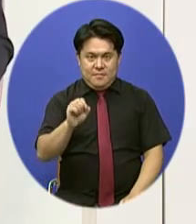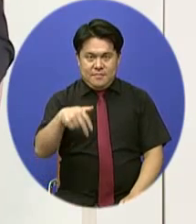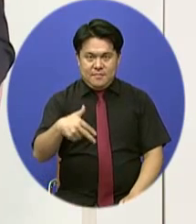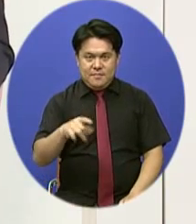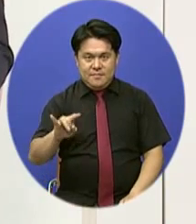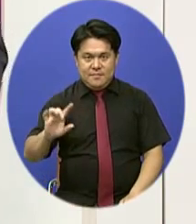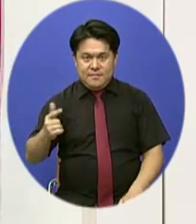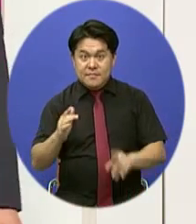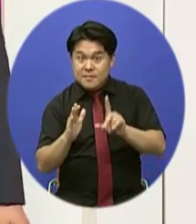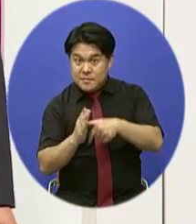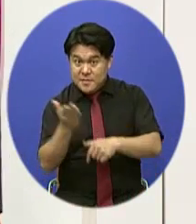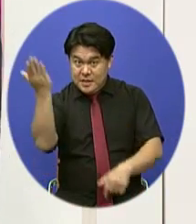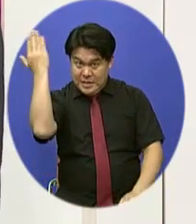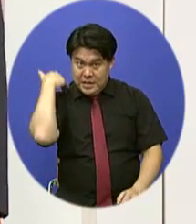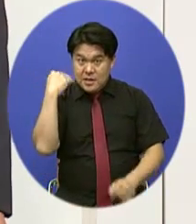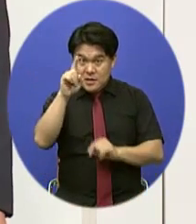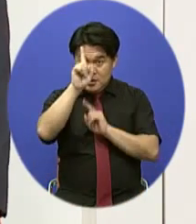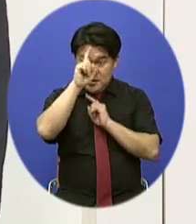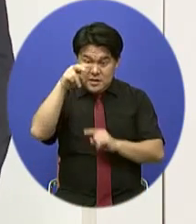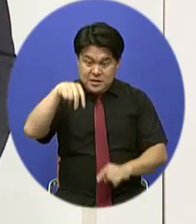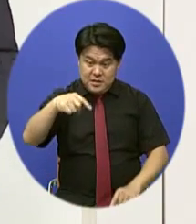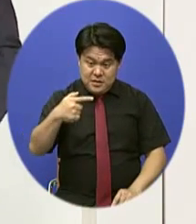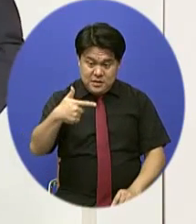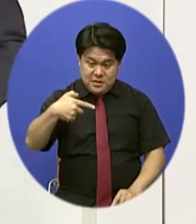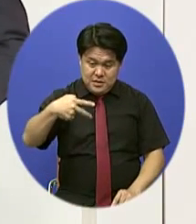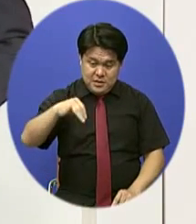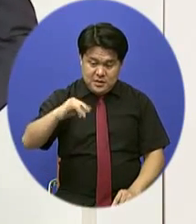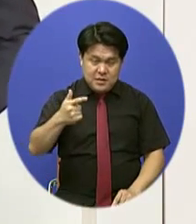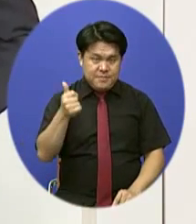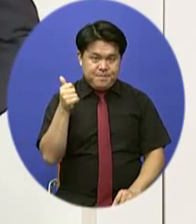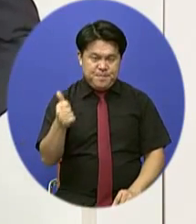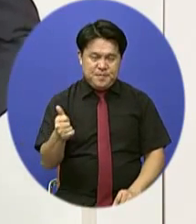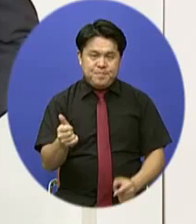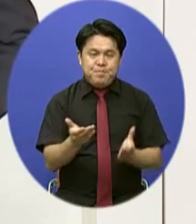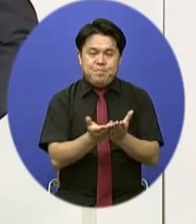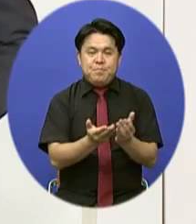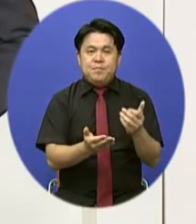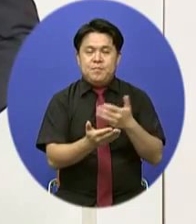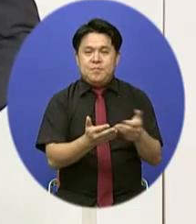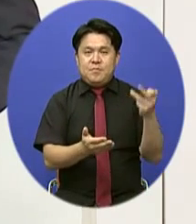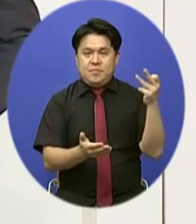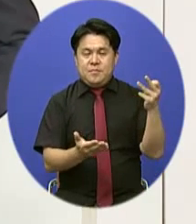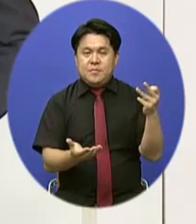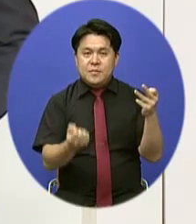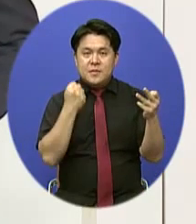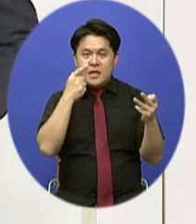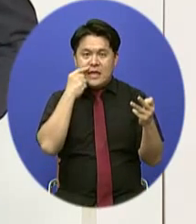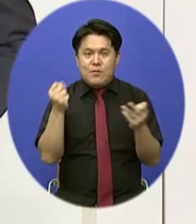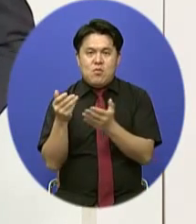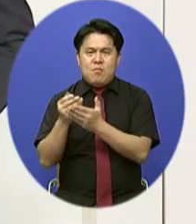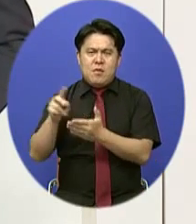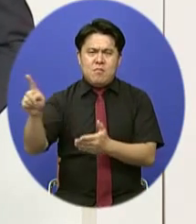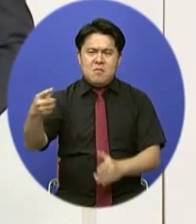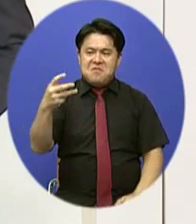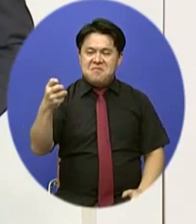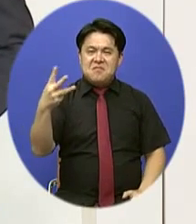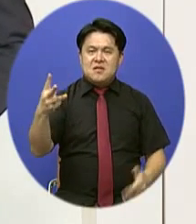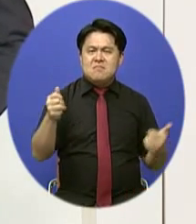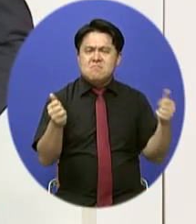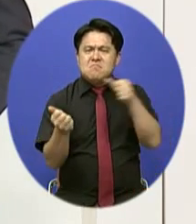정유재란 때 이순신 장군의 13척의 판옥선으로 133척의 외선을 맞아 대승을 네.